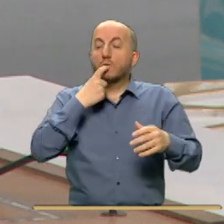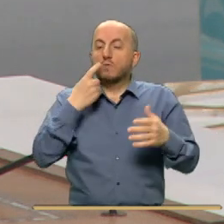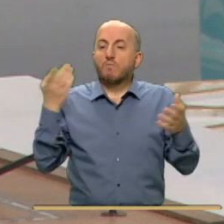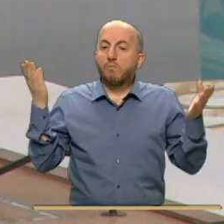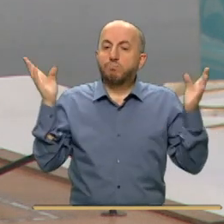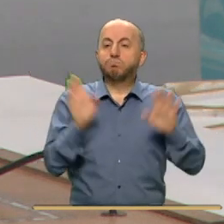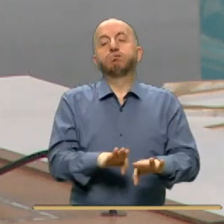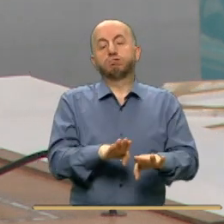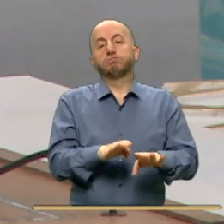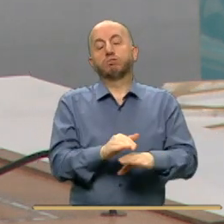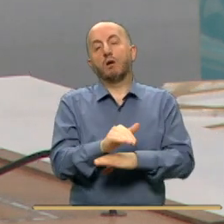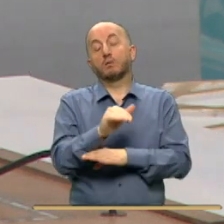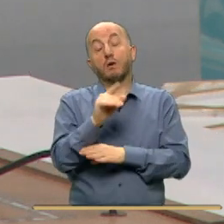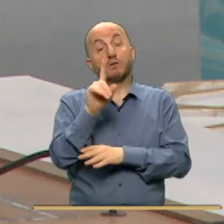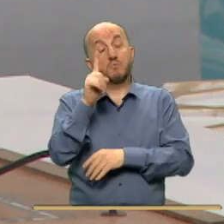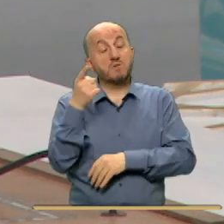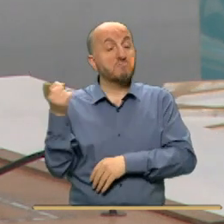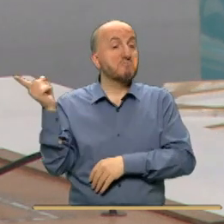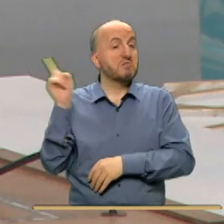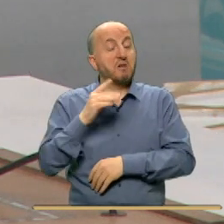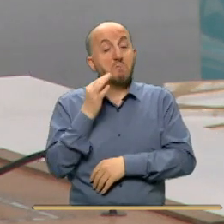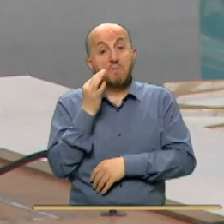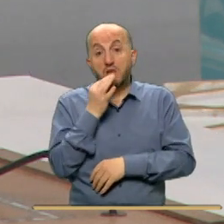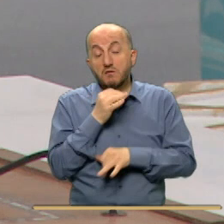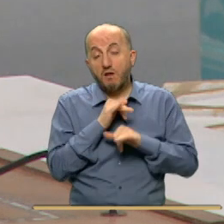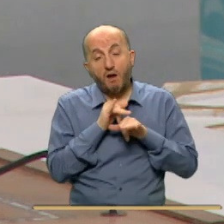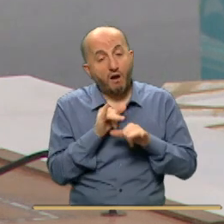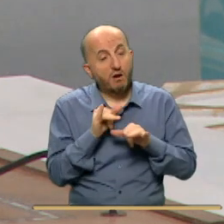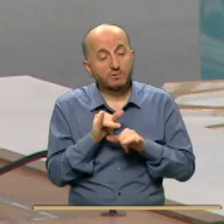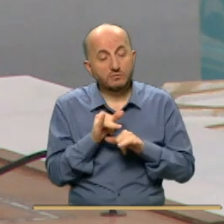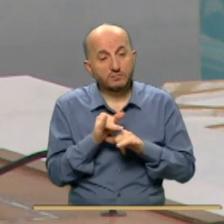yaşadı. Rabbim bir daha benzerini, aynısını